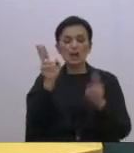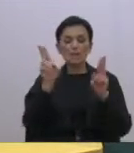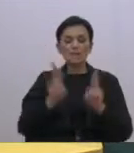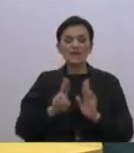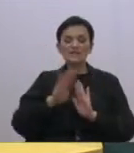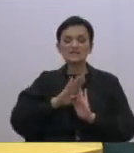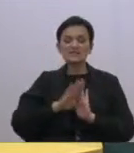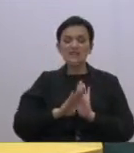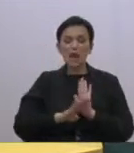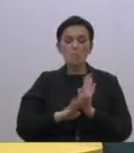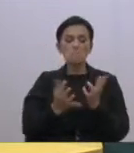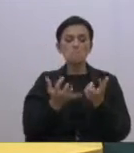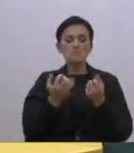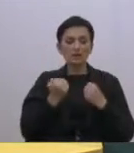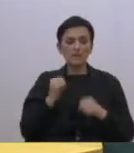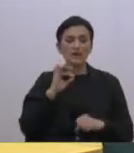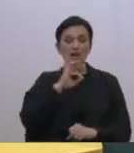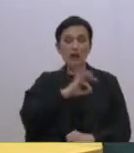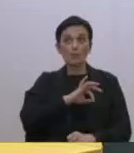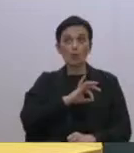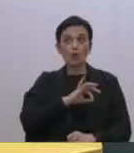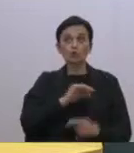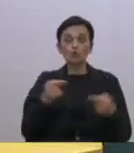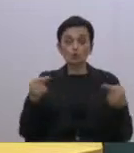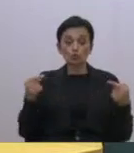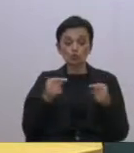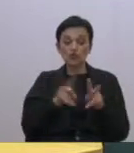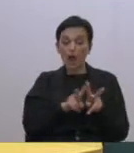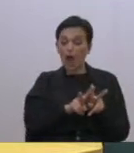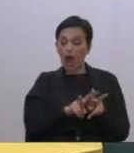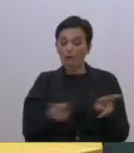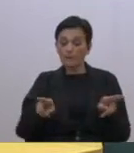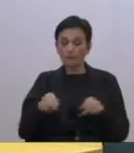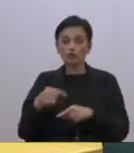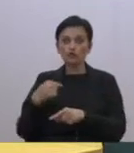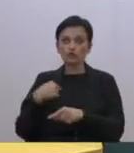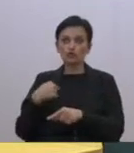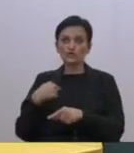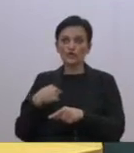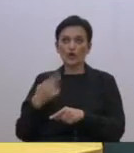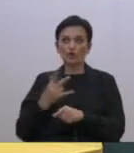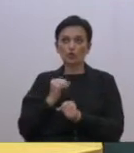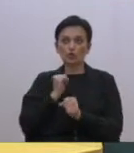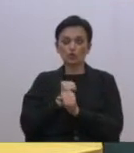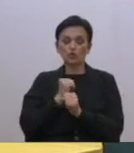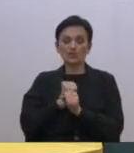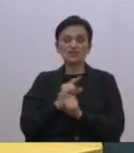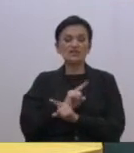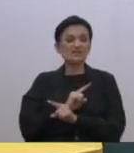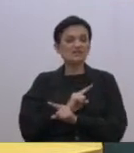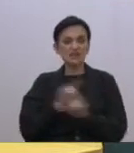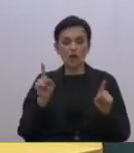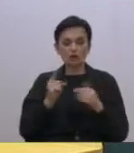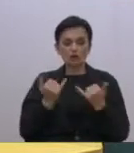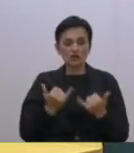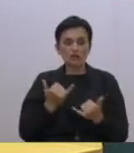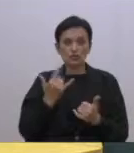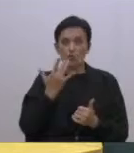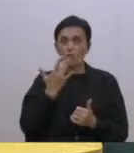მიღებით და გამოყენებით. ზუსტად ასე უნდა ჩავიდინოთ ჩვენ ის სასწაული, რომელიც დღეს